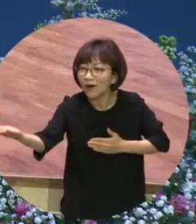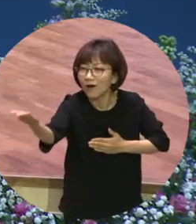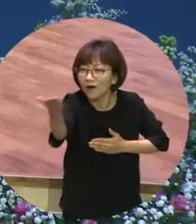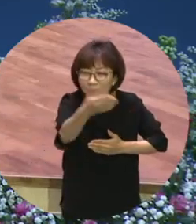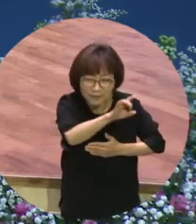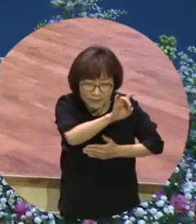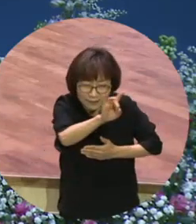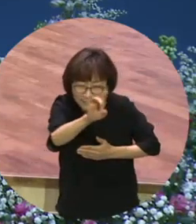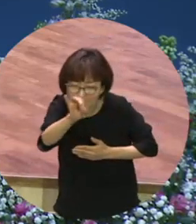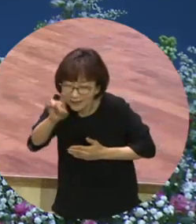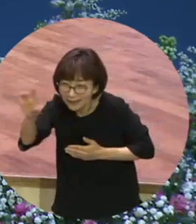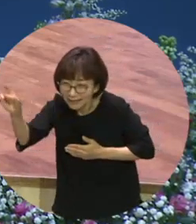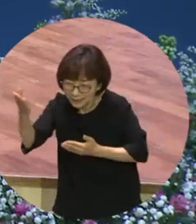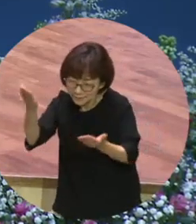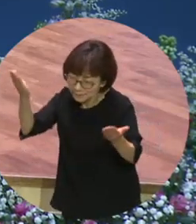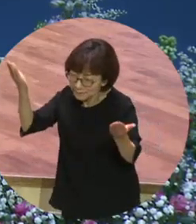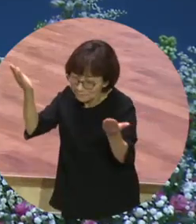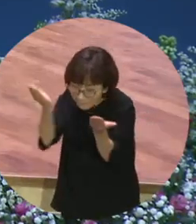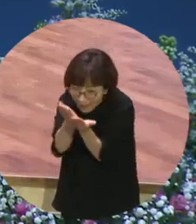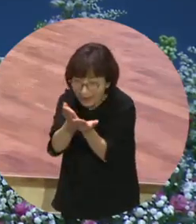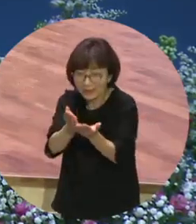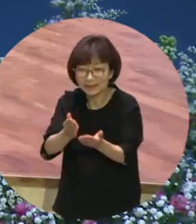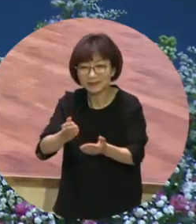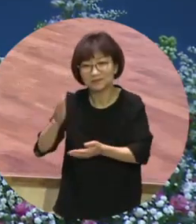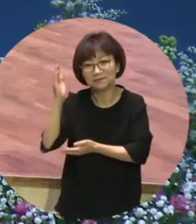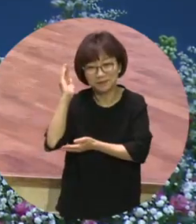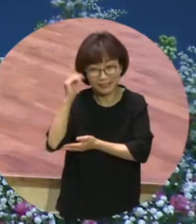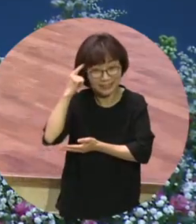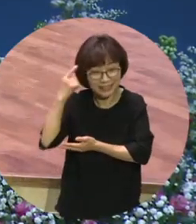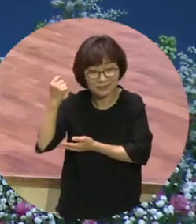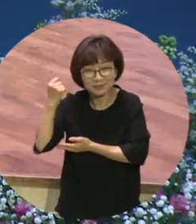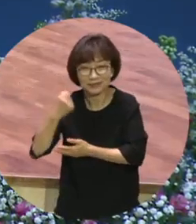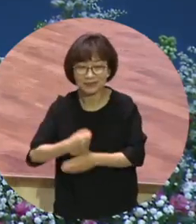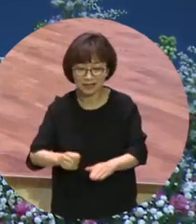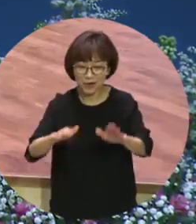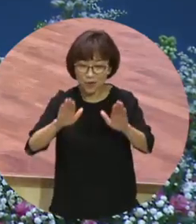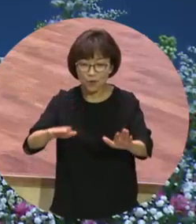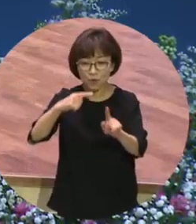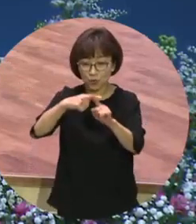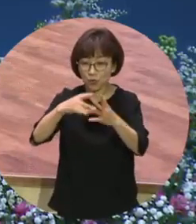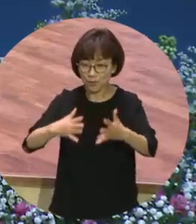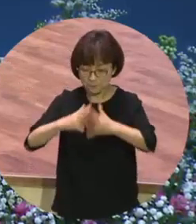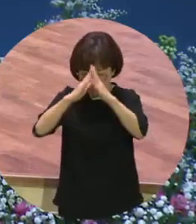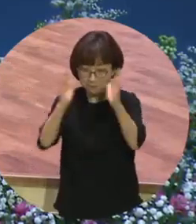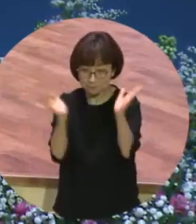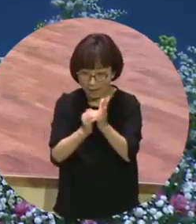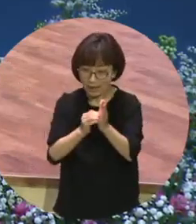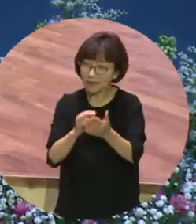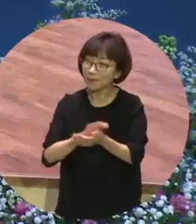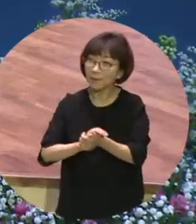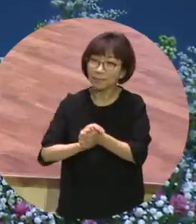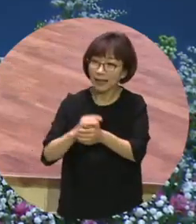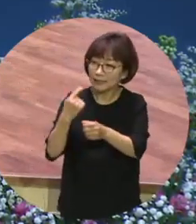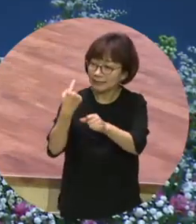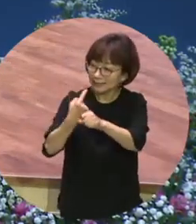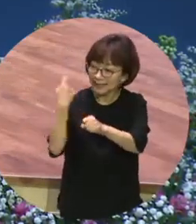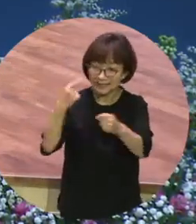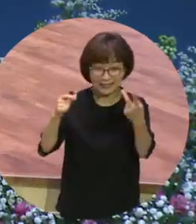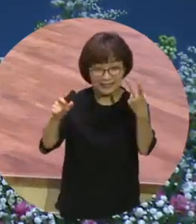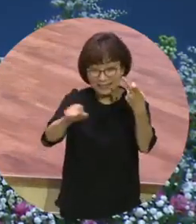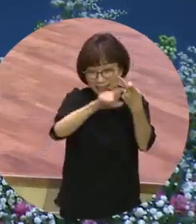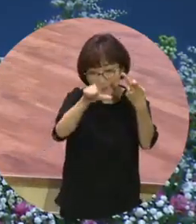확신합니다. 우리 교회가 지금 이제 본당 건축이 다 완성이 되었어요. 지난해